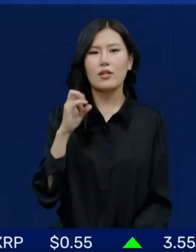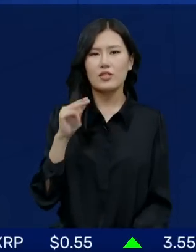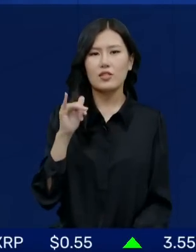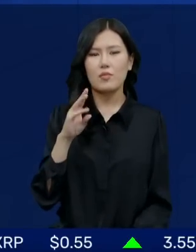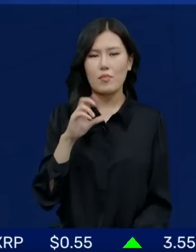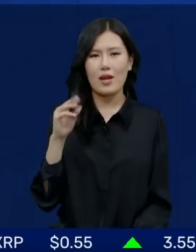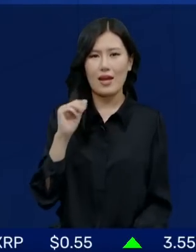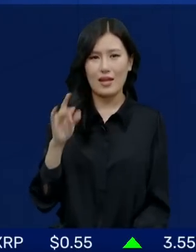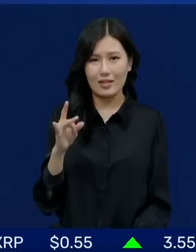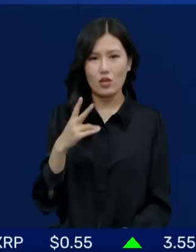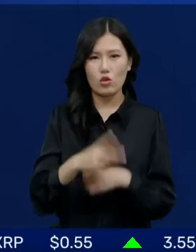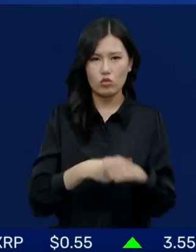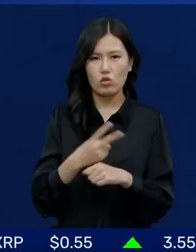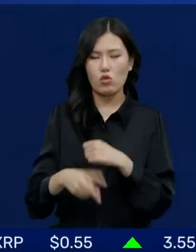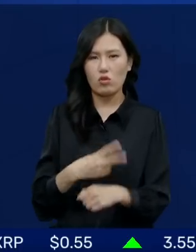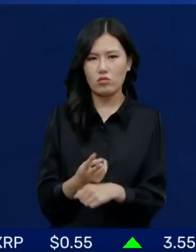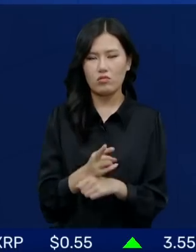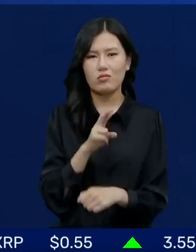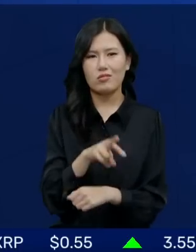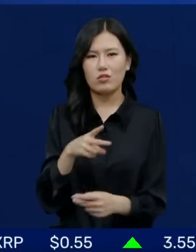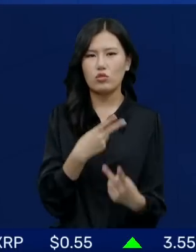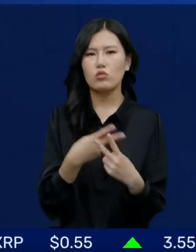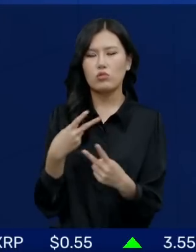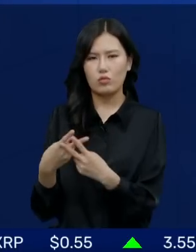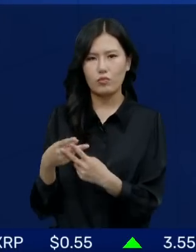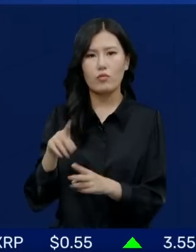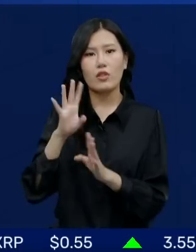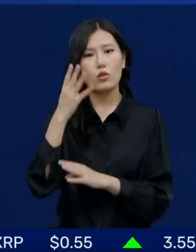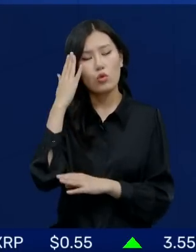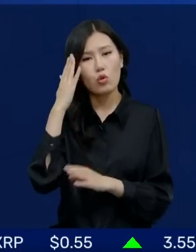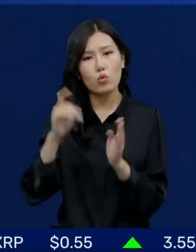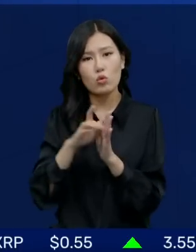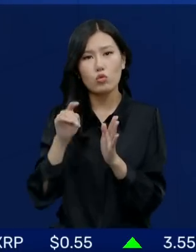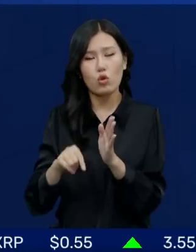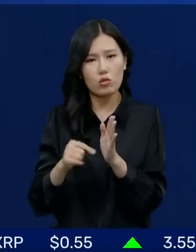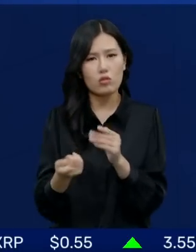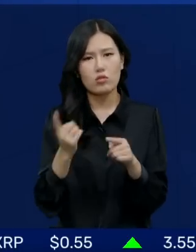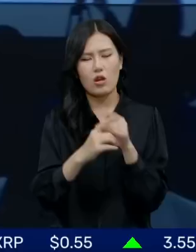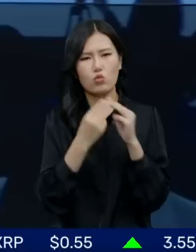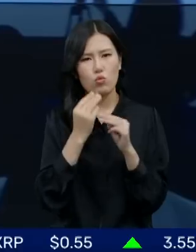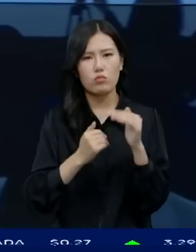жилийн хорхиал оноожээ. Шүүгдэгсэд 14 хоногийн дотор давт залдах боломжтой юм байна.